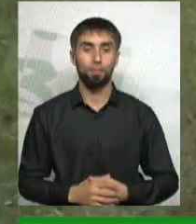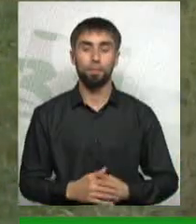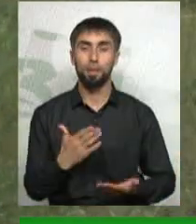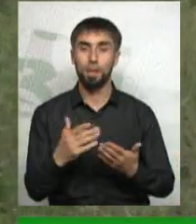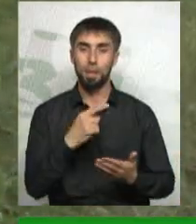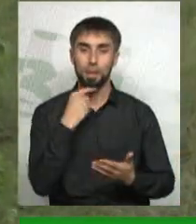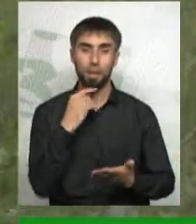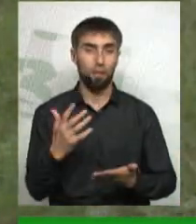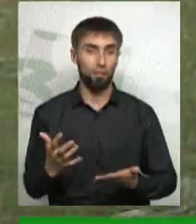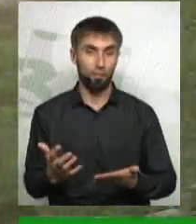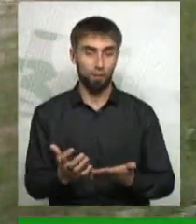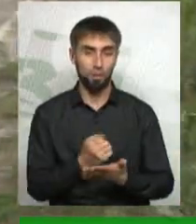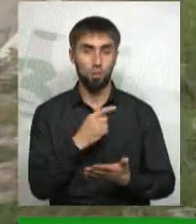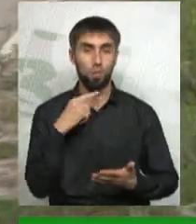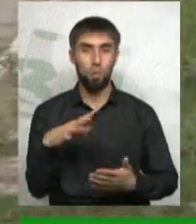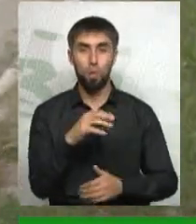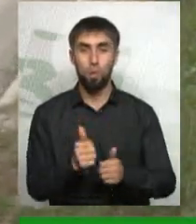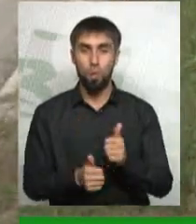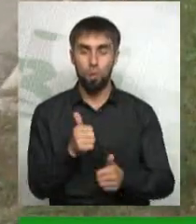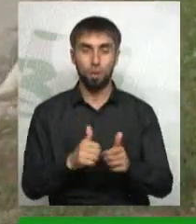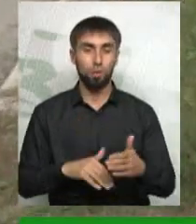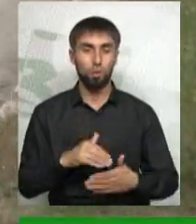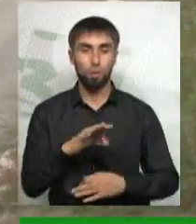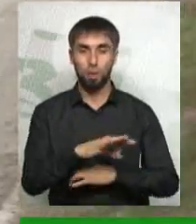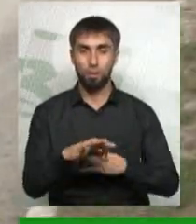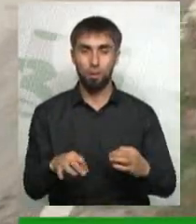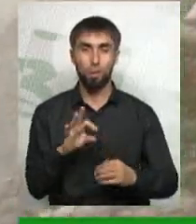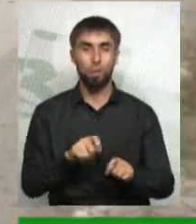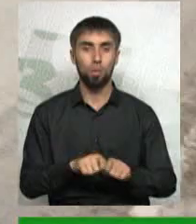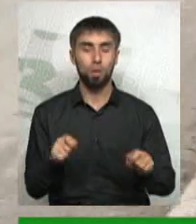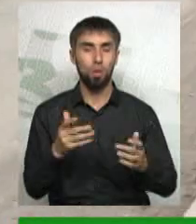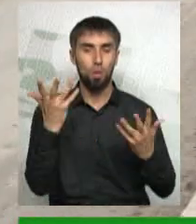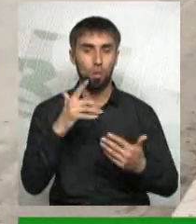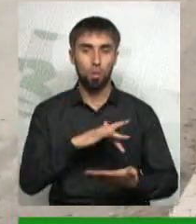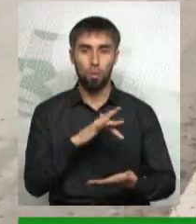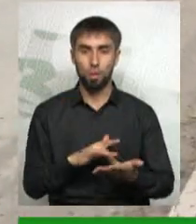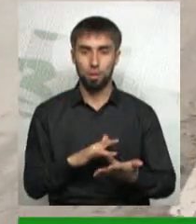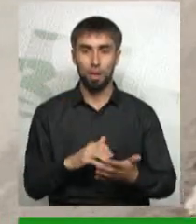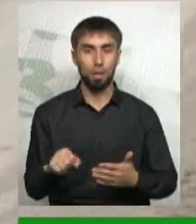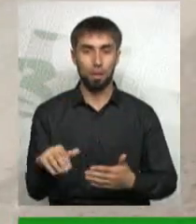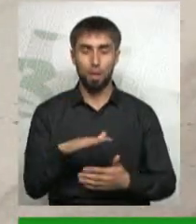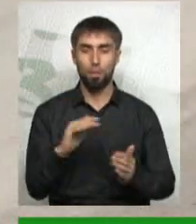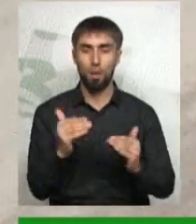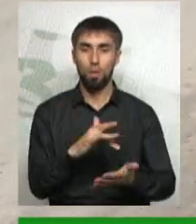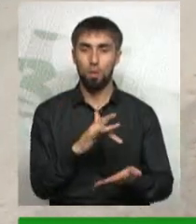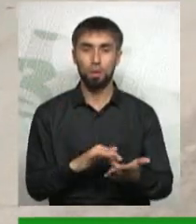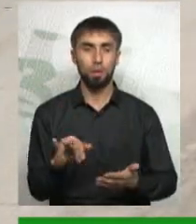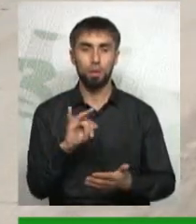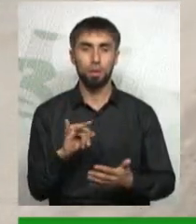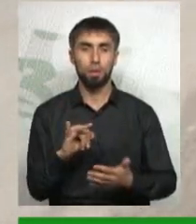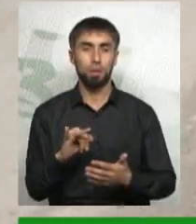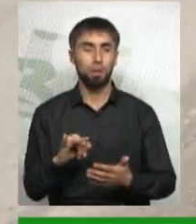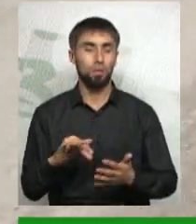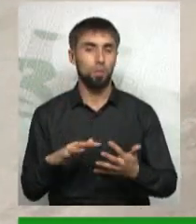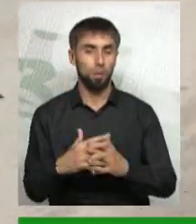Если Ингушетия выиграет во всероссийском конкурсе лучших проектов по созданию комфортной городской среды в малых городах и исторических поселениях,